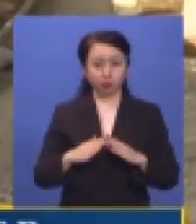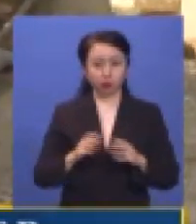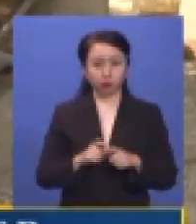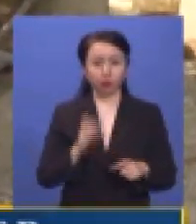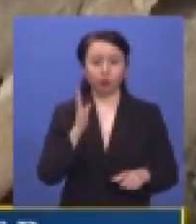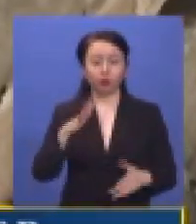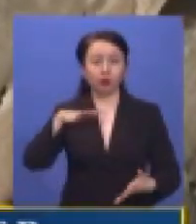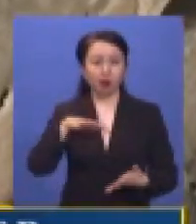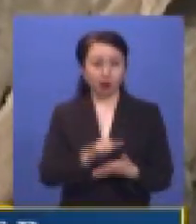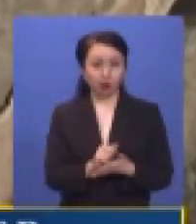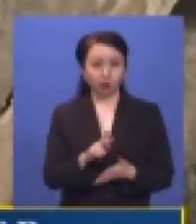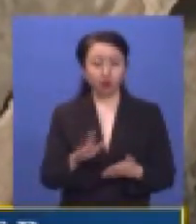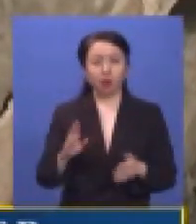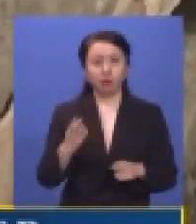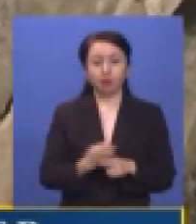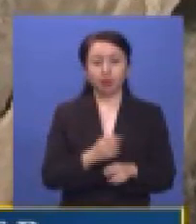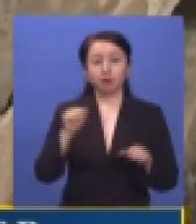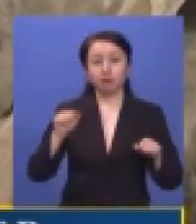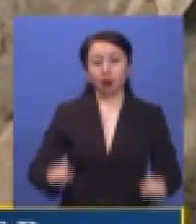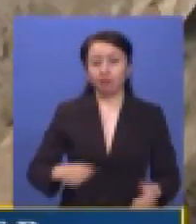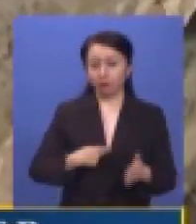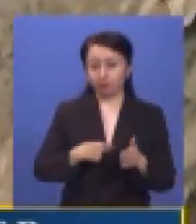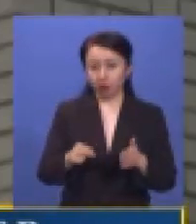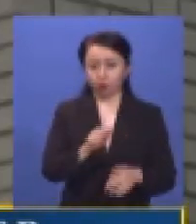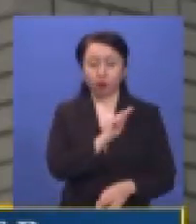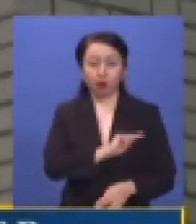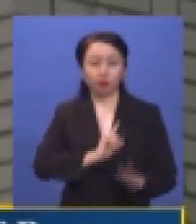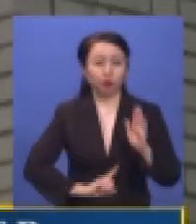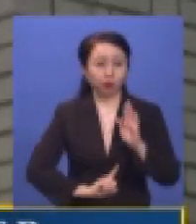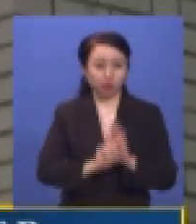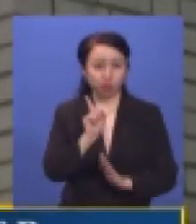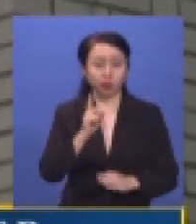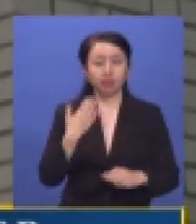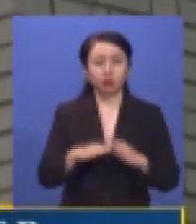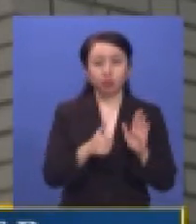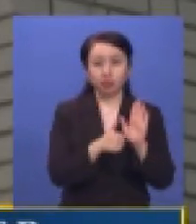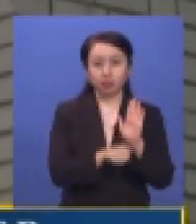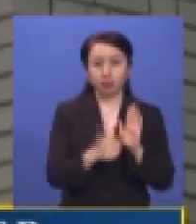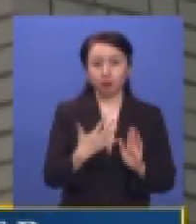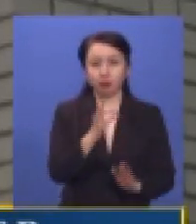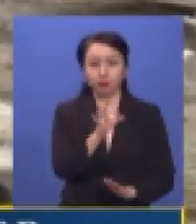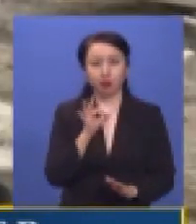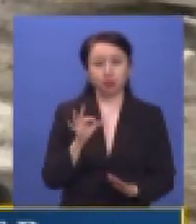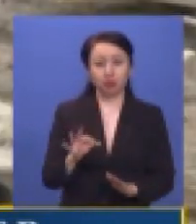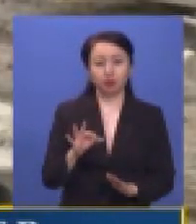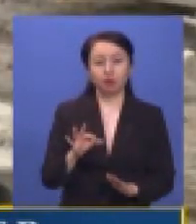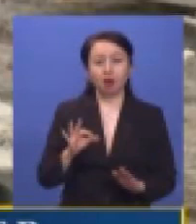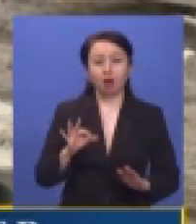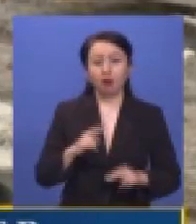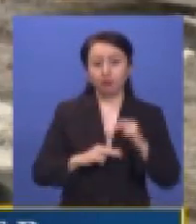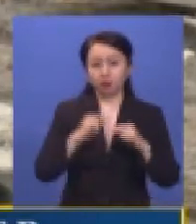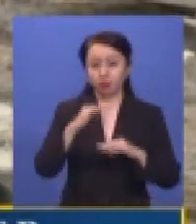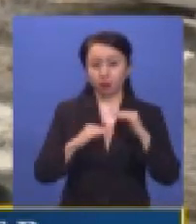будет арендно-коммунальным, без права выкупа. Работы на объекте сейчас завершены на 65%. К слову, возведением